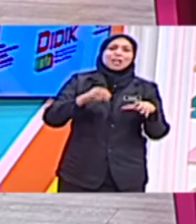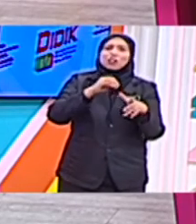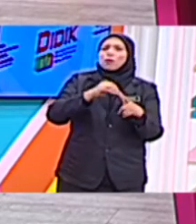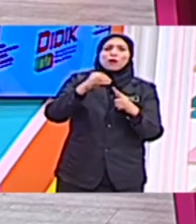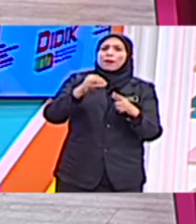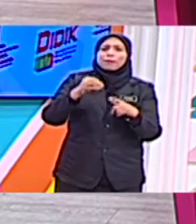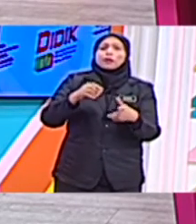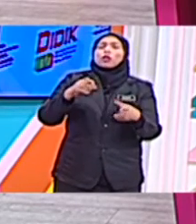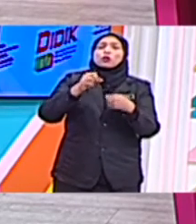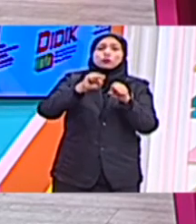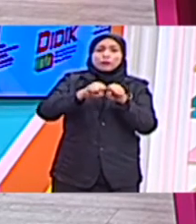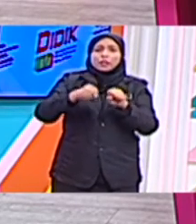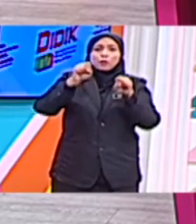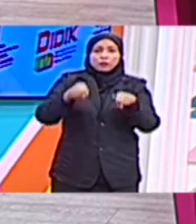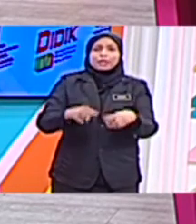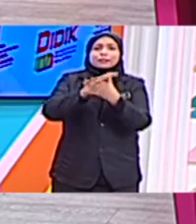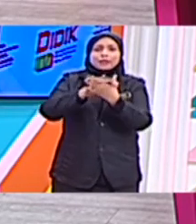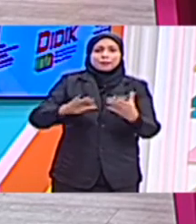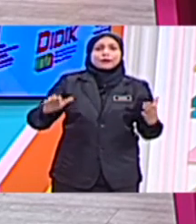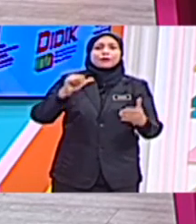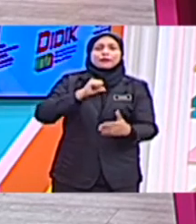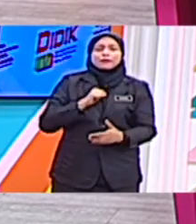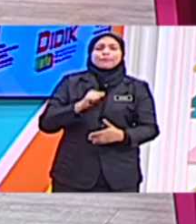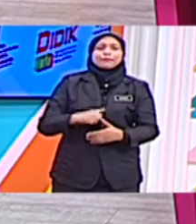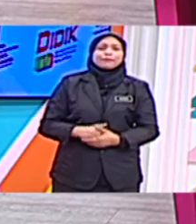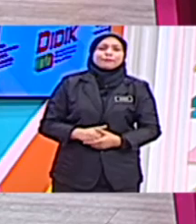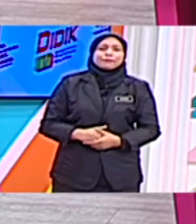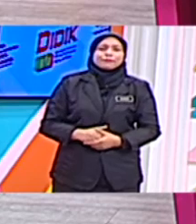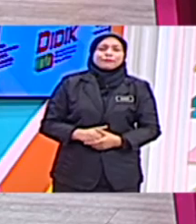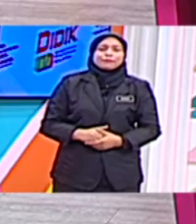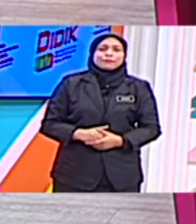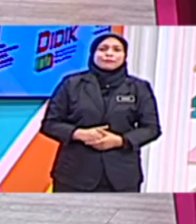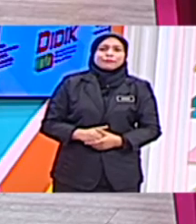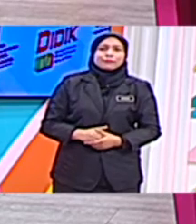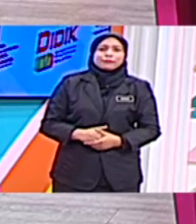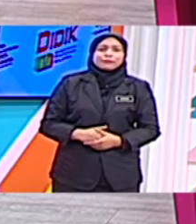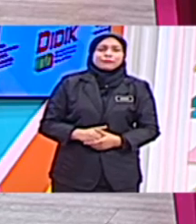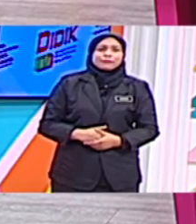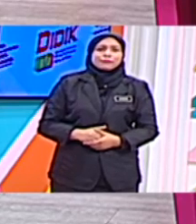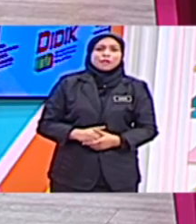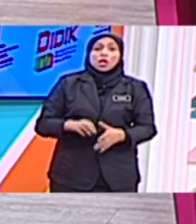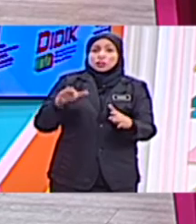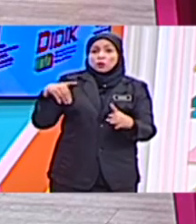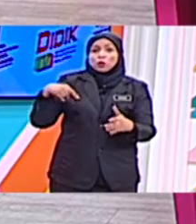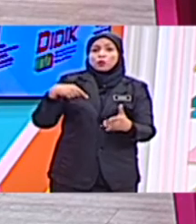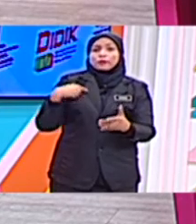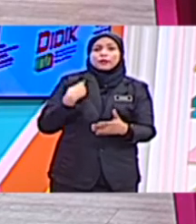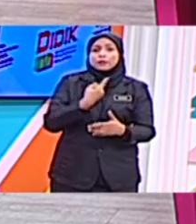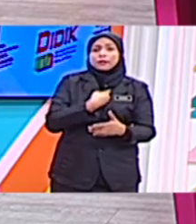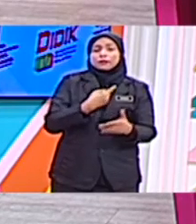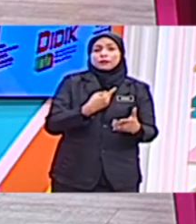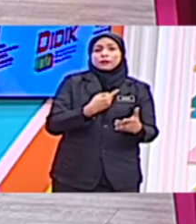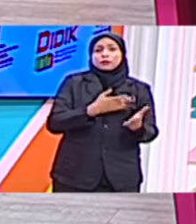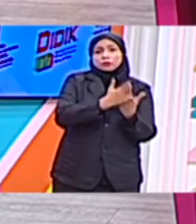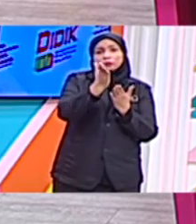dapat melepaskan diri dari sentuhan tidak selamat. Okey, okey. Cikgu, sebelum kita kupas lanjut tentang